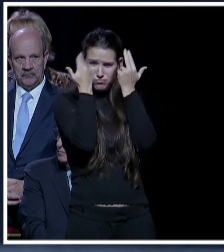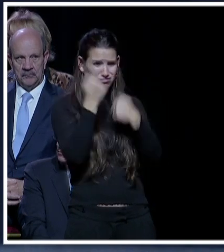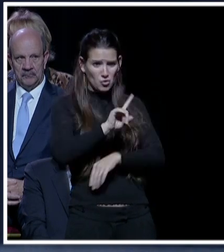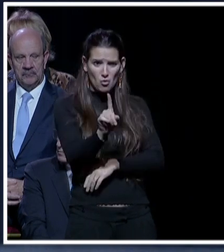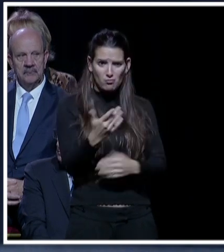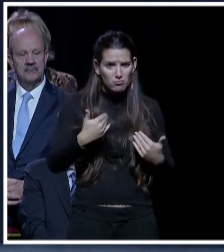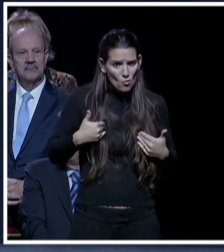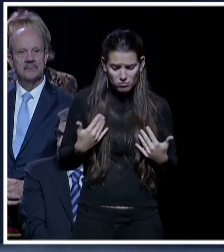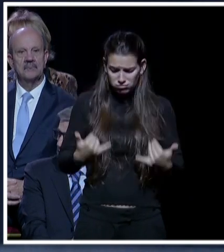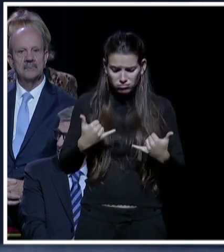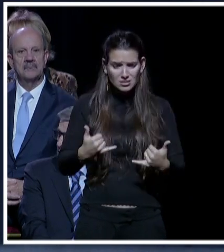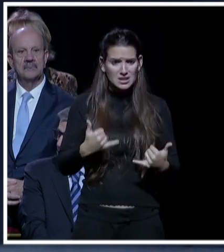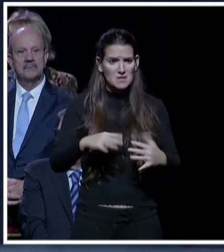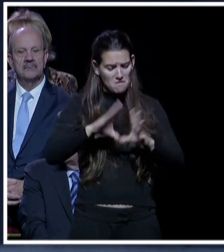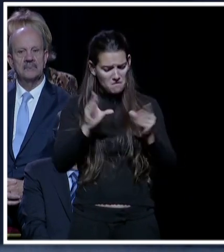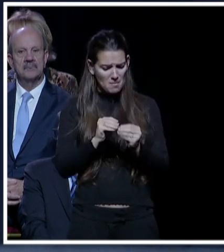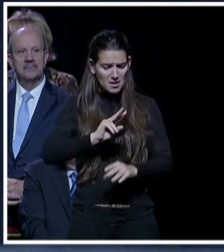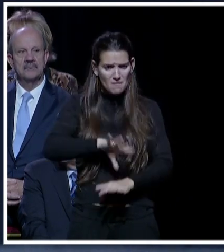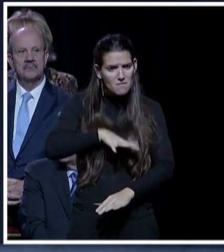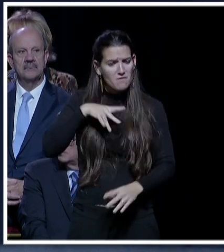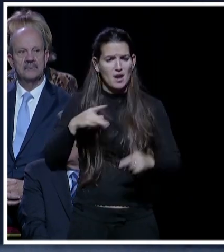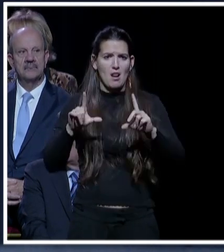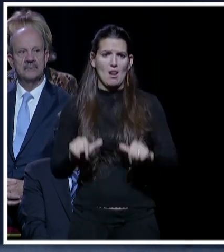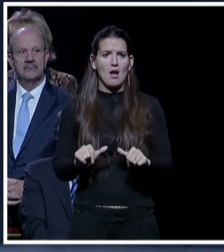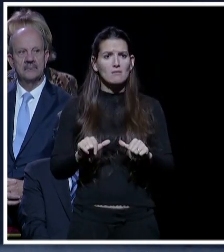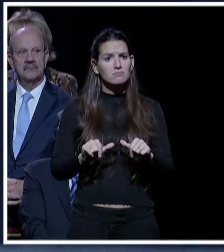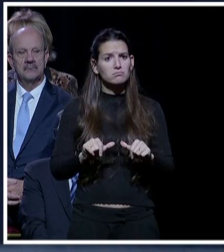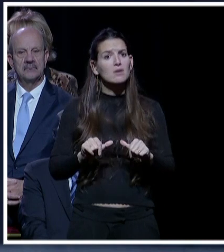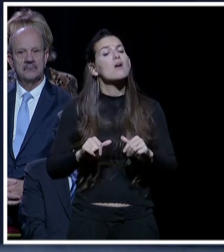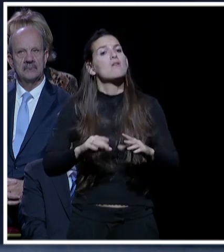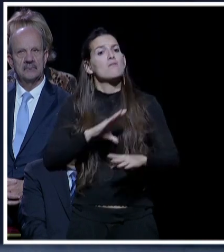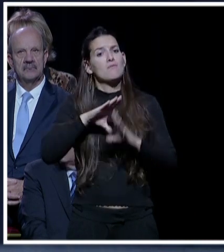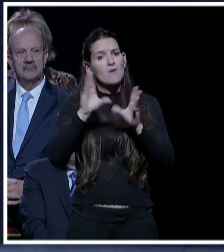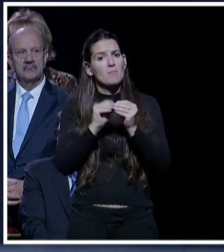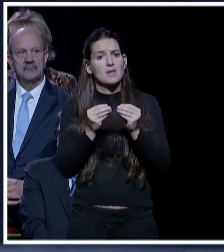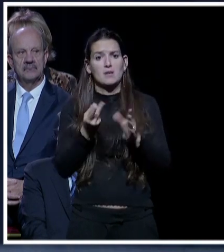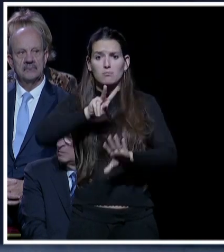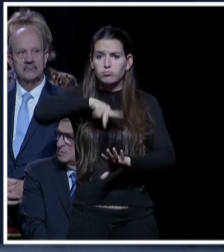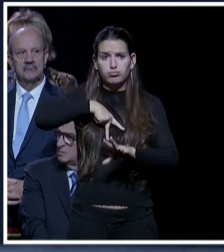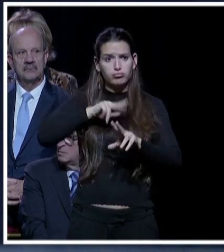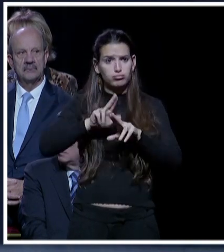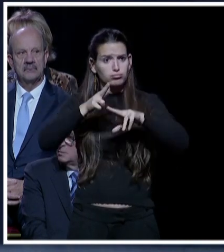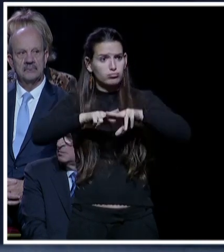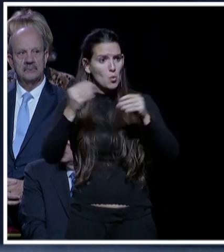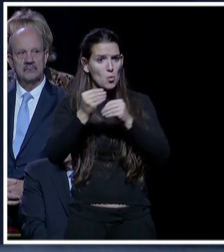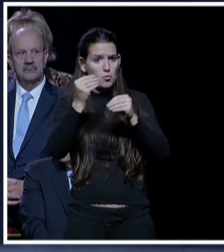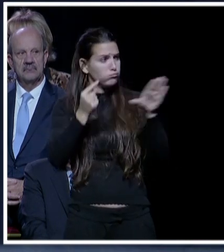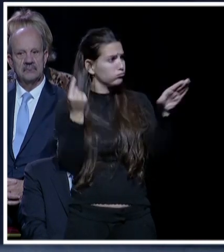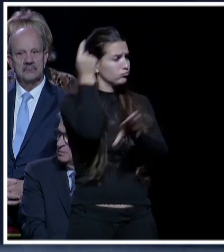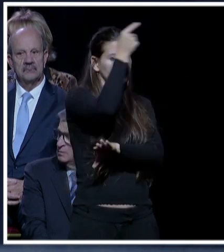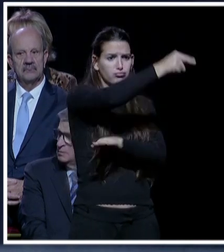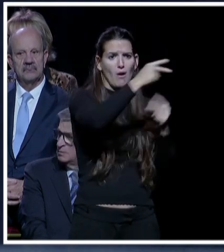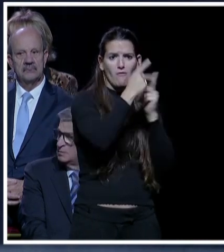famille, dont les sépultures sont encore de l'autre côté de la Méditerranée. Fière de ma mère qui était assise face à